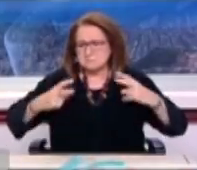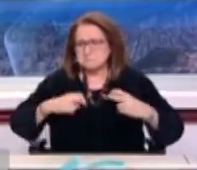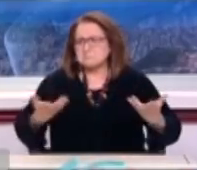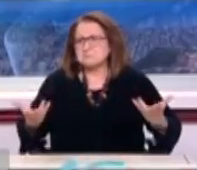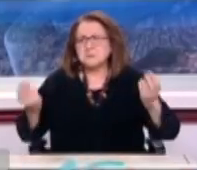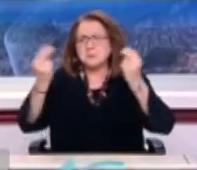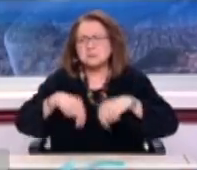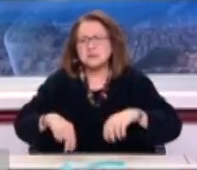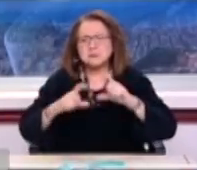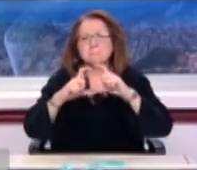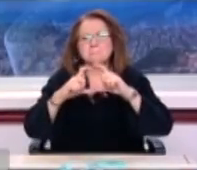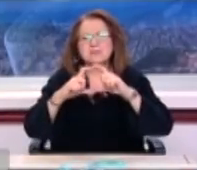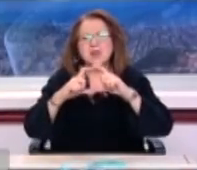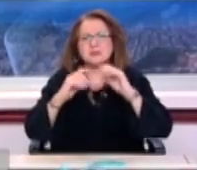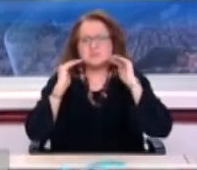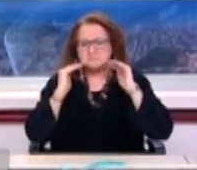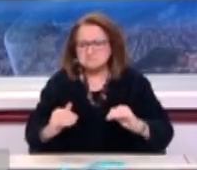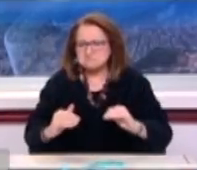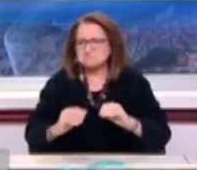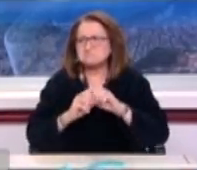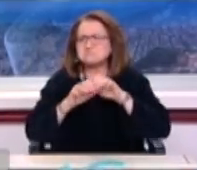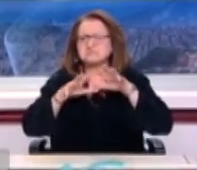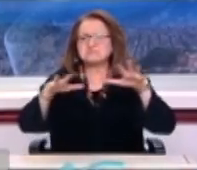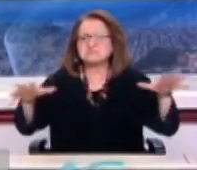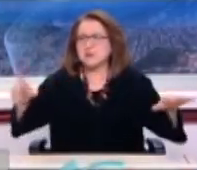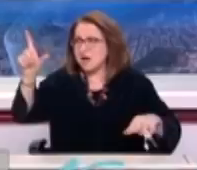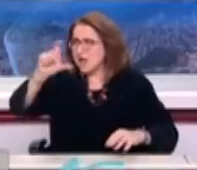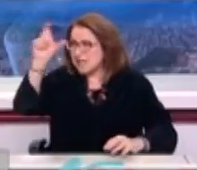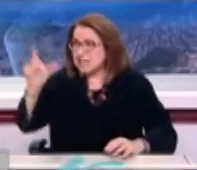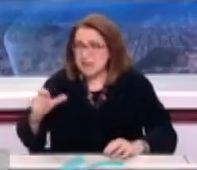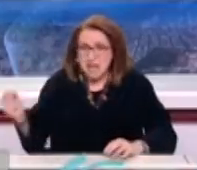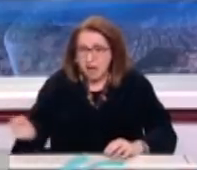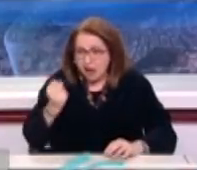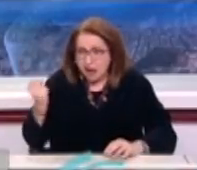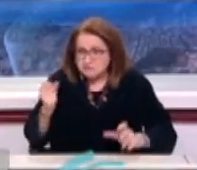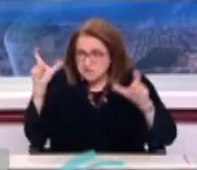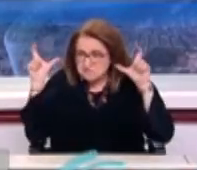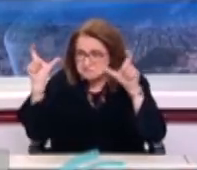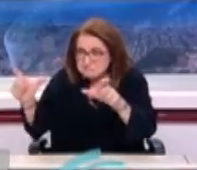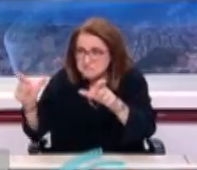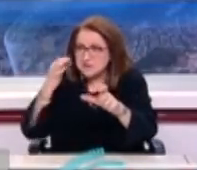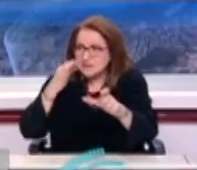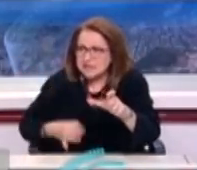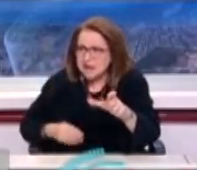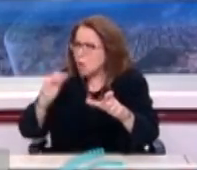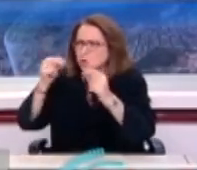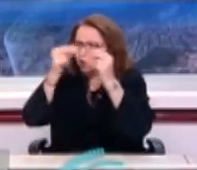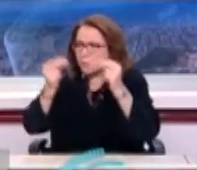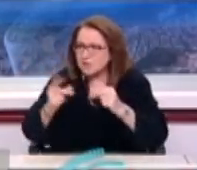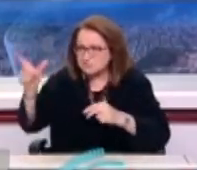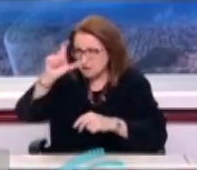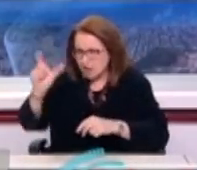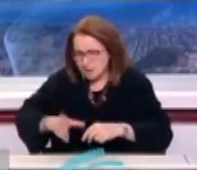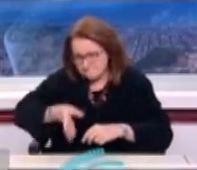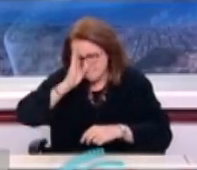έκαναν και άλλα κράτη της Ευρώπης. Η Ιταλία έκανε αυστηρά μέτρα για την Κίνα. Και εκεί ξεκίνησε η διασπορά. Θεωρώ ότι